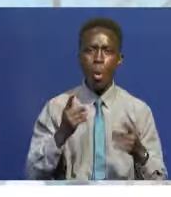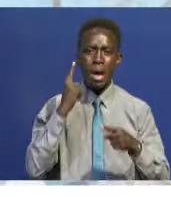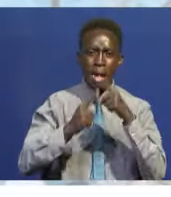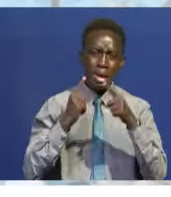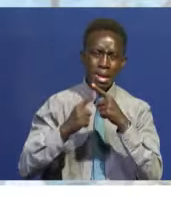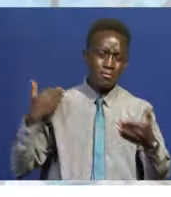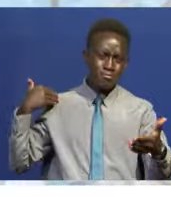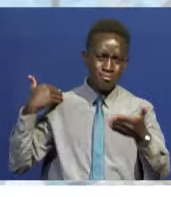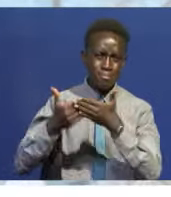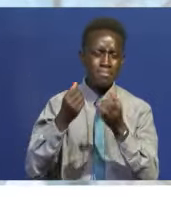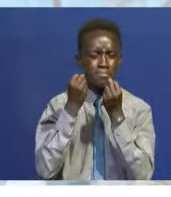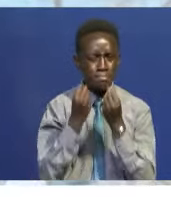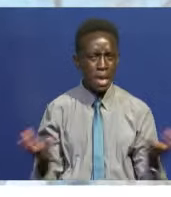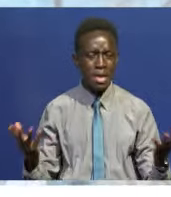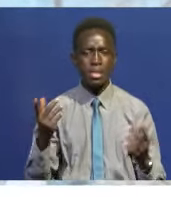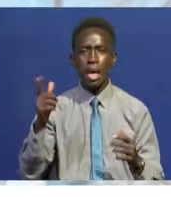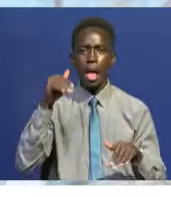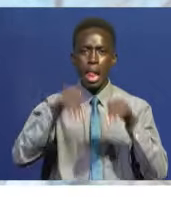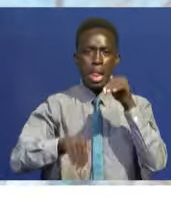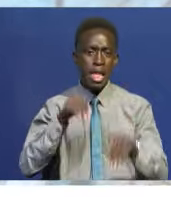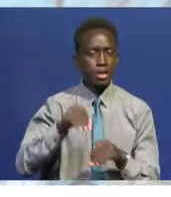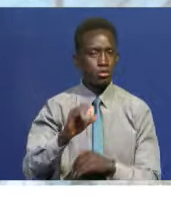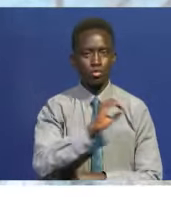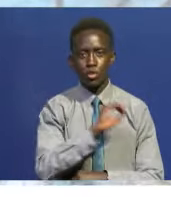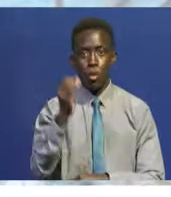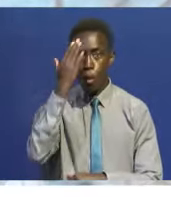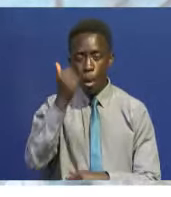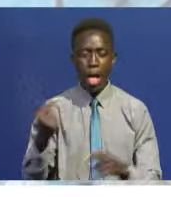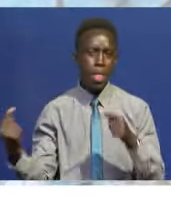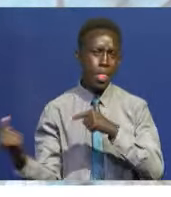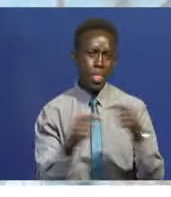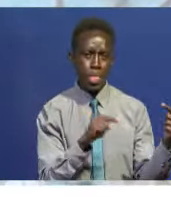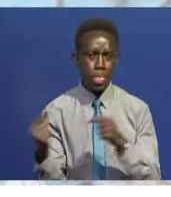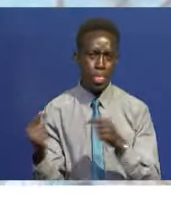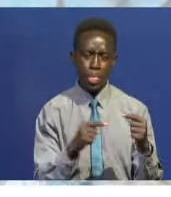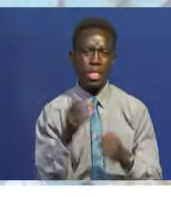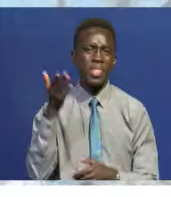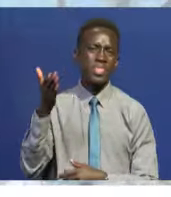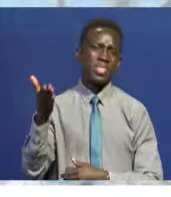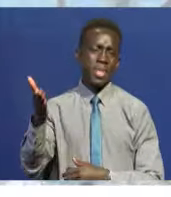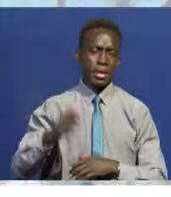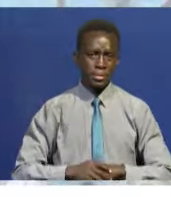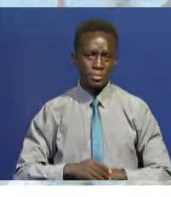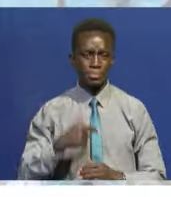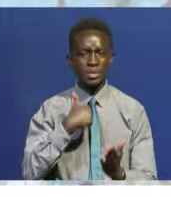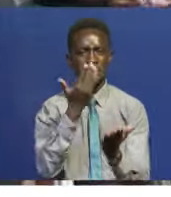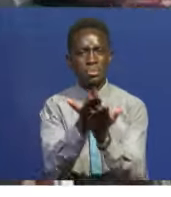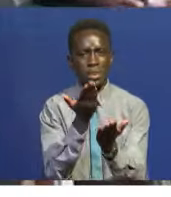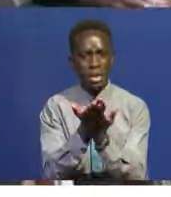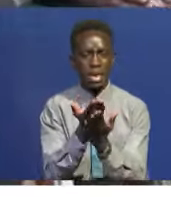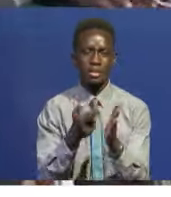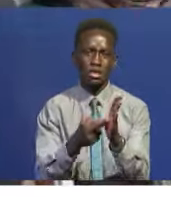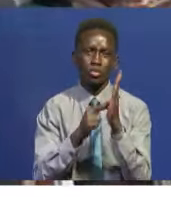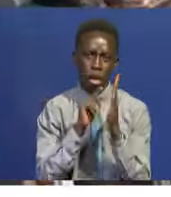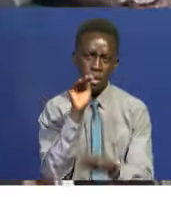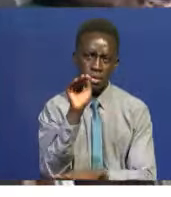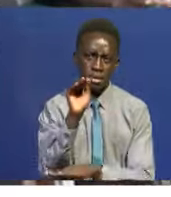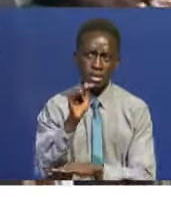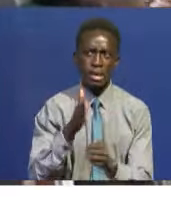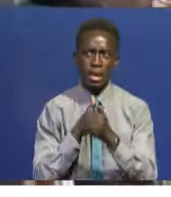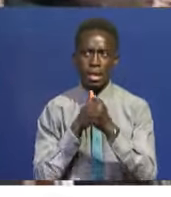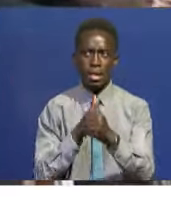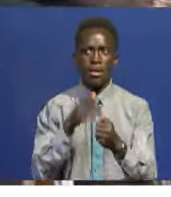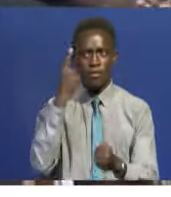years they have not done their elections because of disputes and wrangles that are there. I want to plead and request the leadership